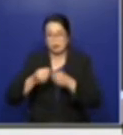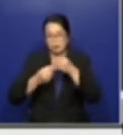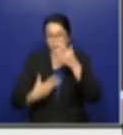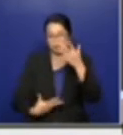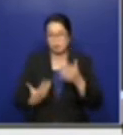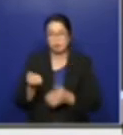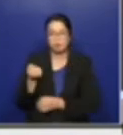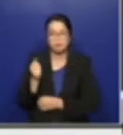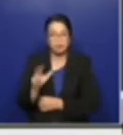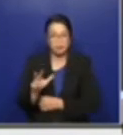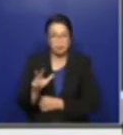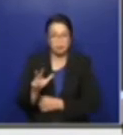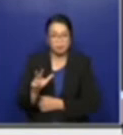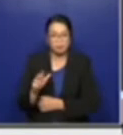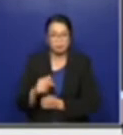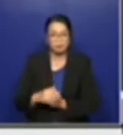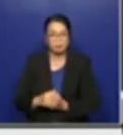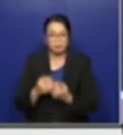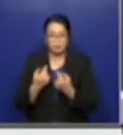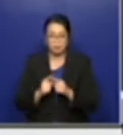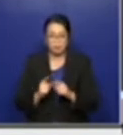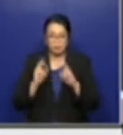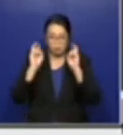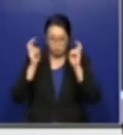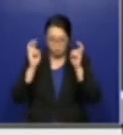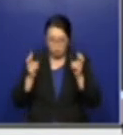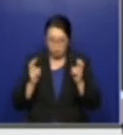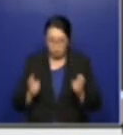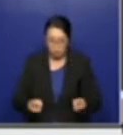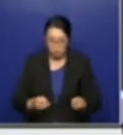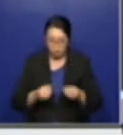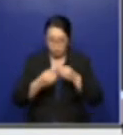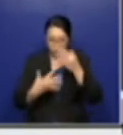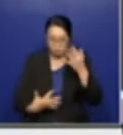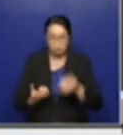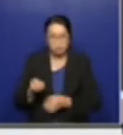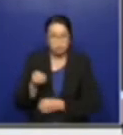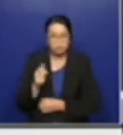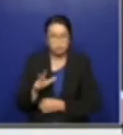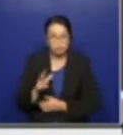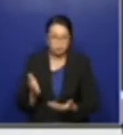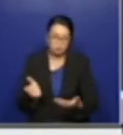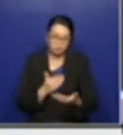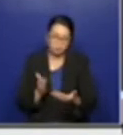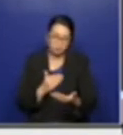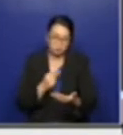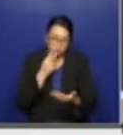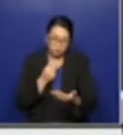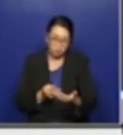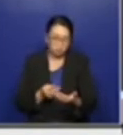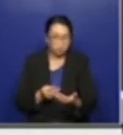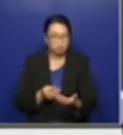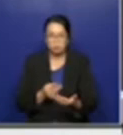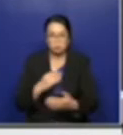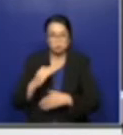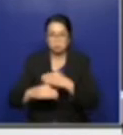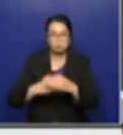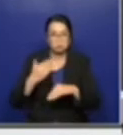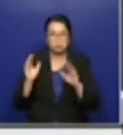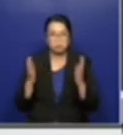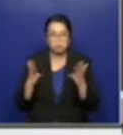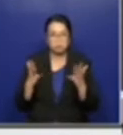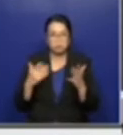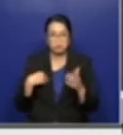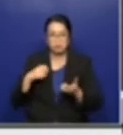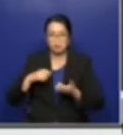านแต่ละด้านนะครับผมได้อ่านแล้วแทบจะไม่คืบหน้าเลยและก็มีปัญ